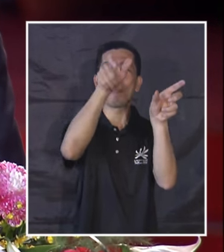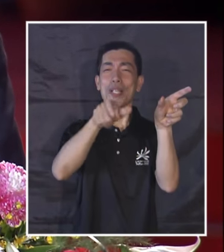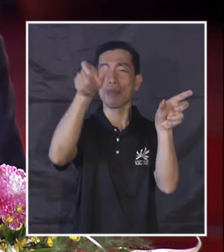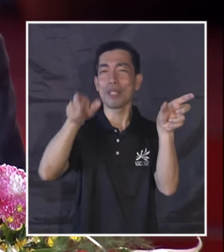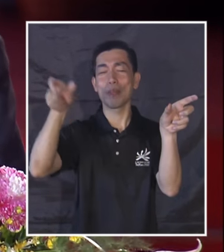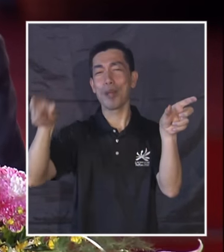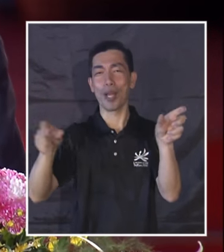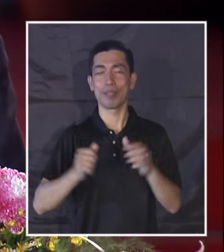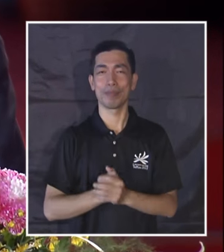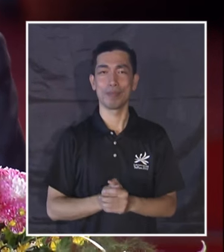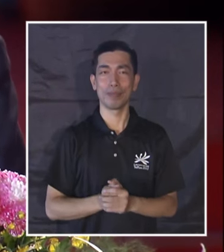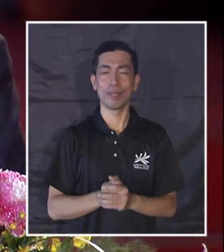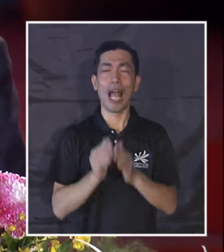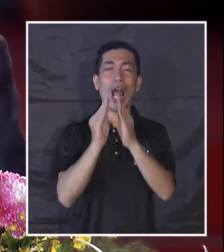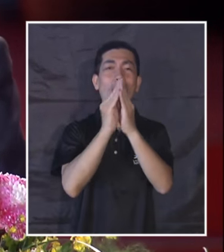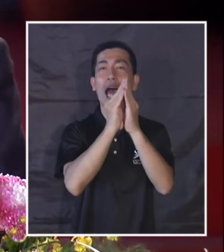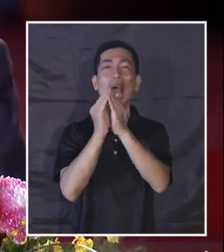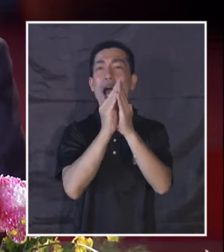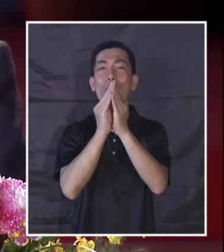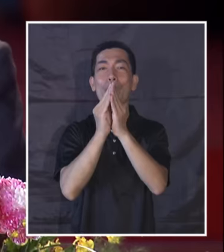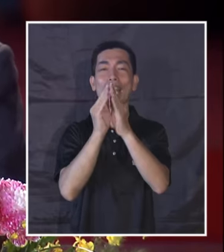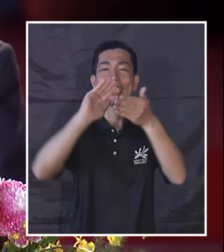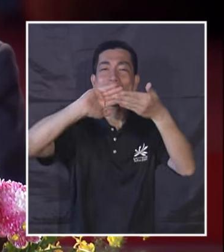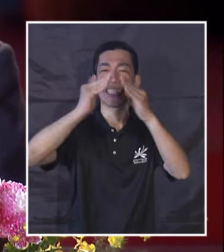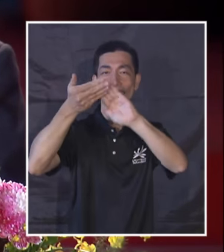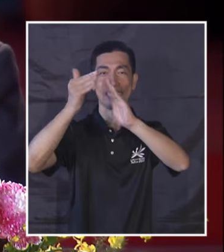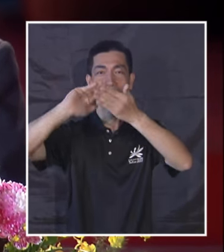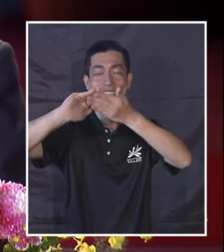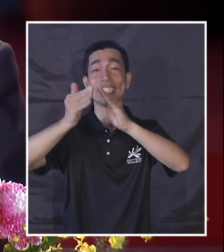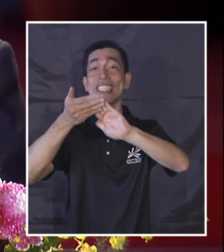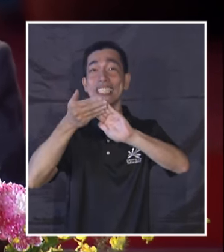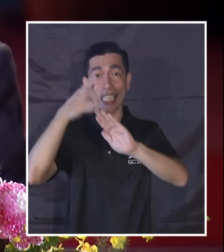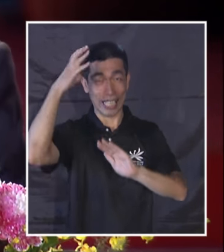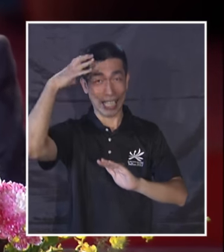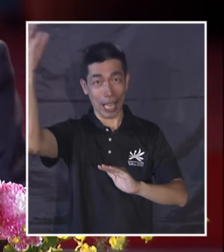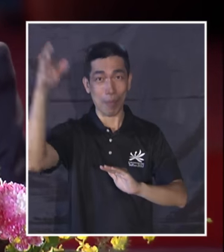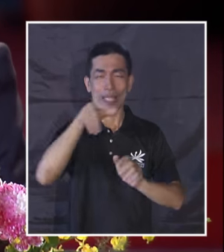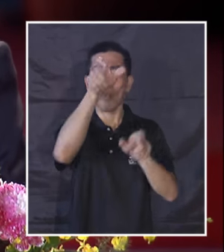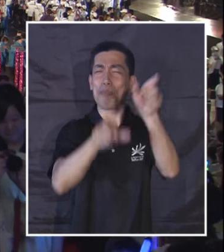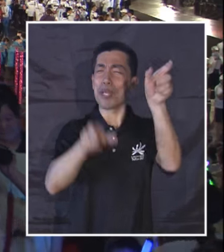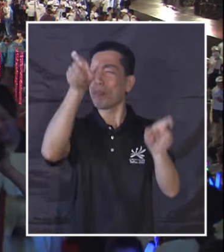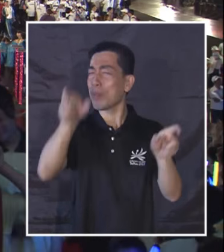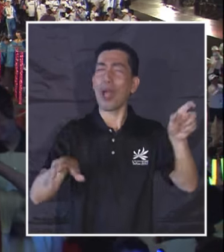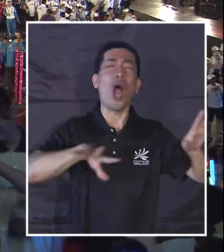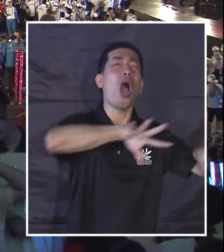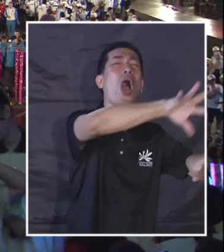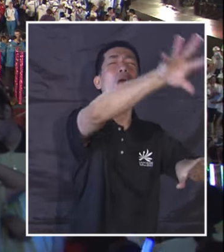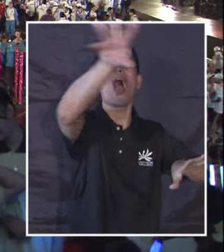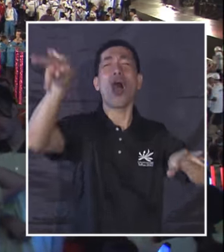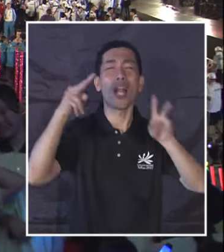园市议会的团队，各位贵宾、各位同学，大家好。